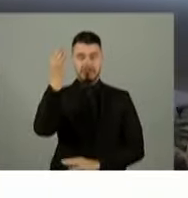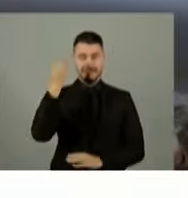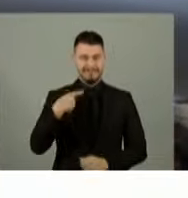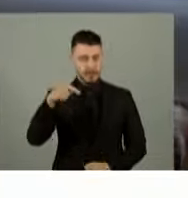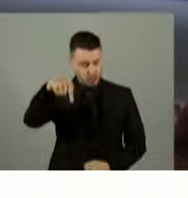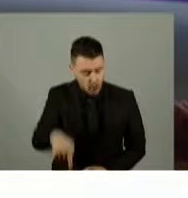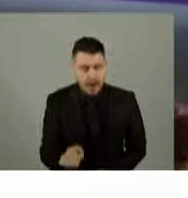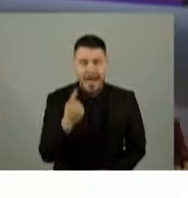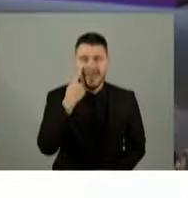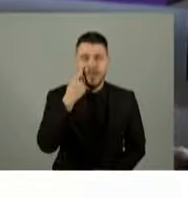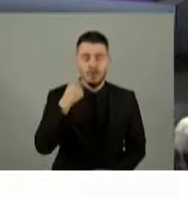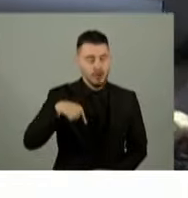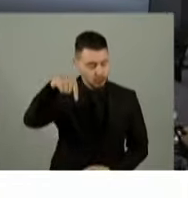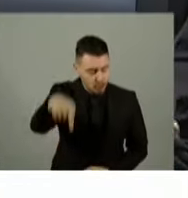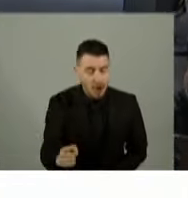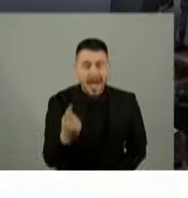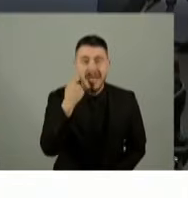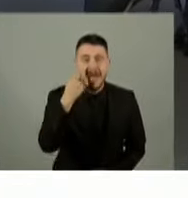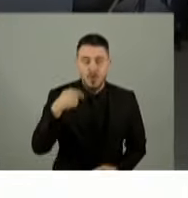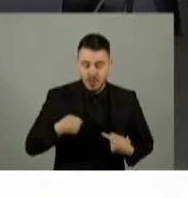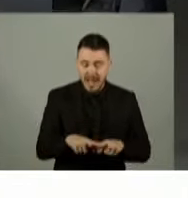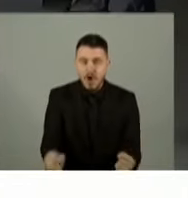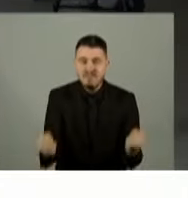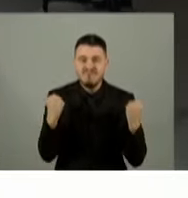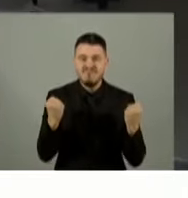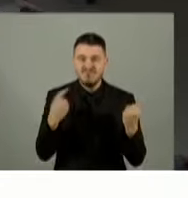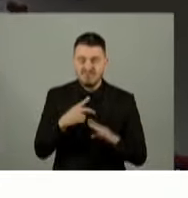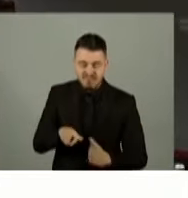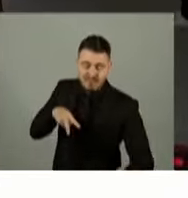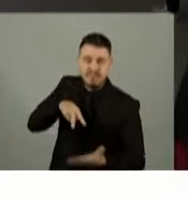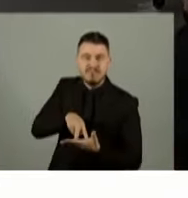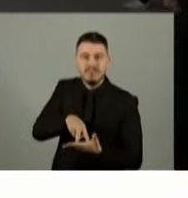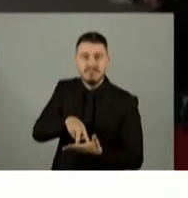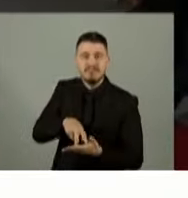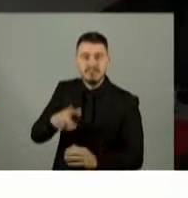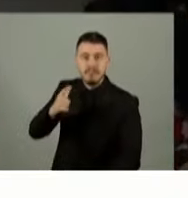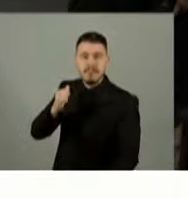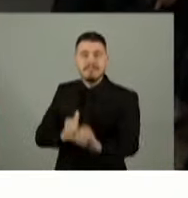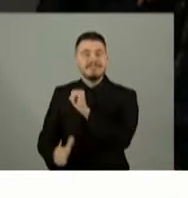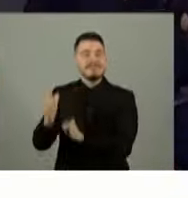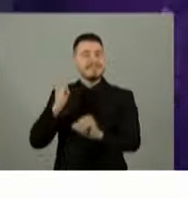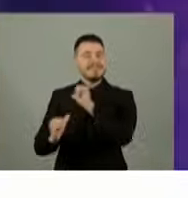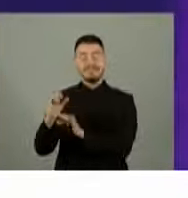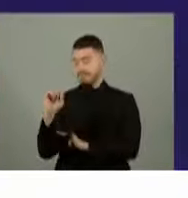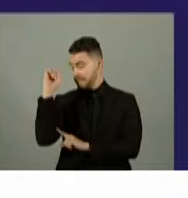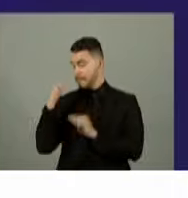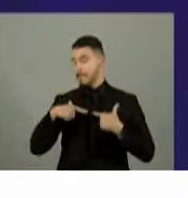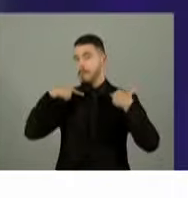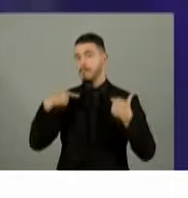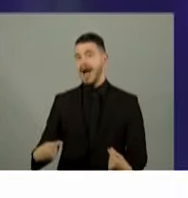η κυβέρνηση πήρε την πάσα, ας πούμε, και το ανέδειξε αυτό σήμερα. Καλά, δικηγόρους δεν έχει. Αυτό λέμε. Ναι. Αν όμως οι δικηγόροι του το